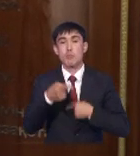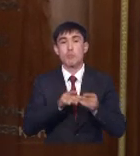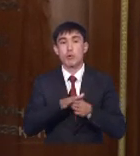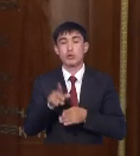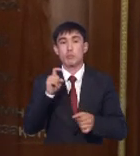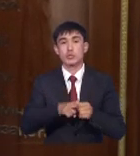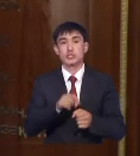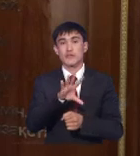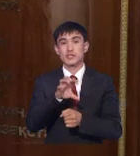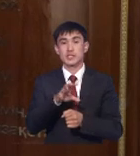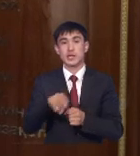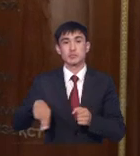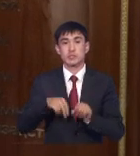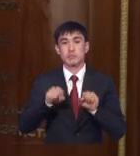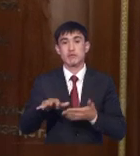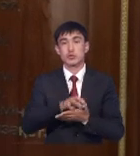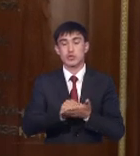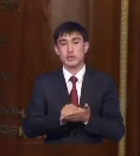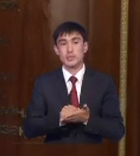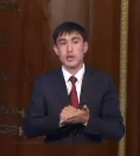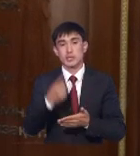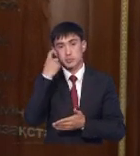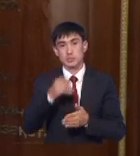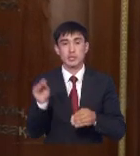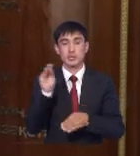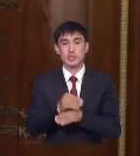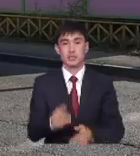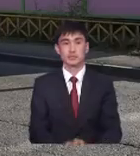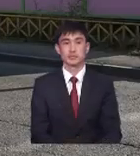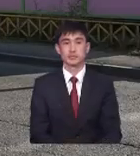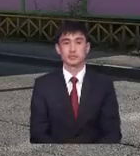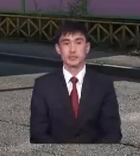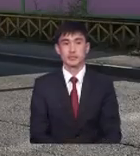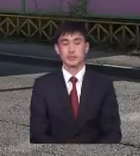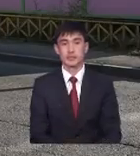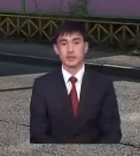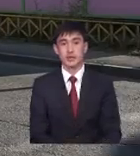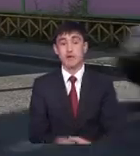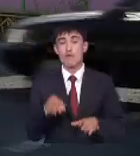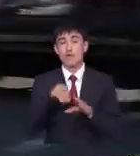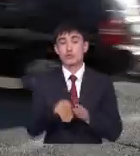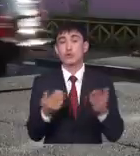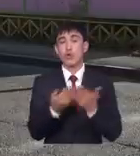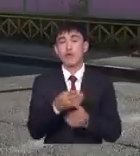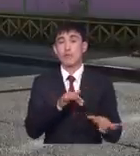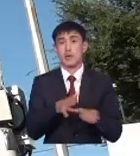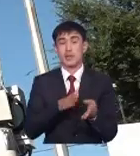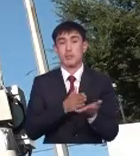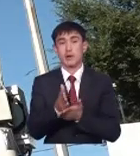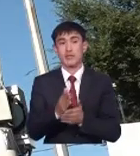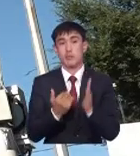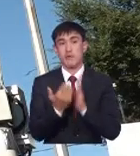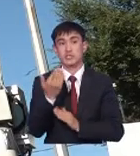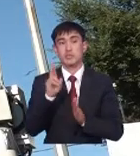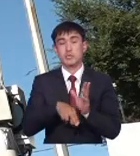подключении фиксации административных правонарушений будет сообщено дополнительно Наряду с этим вводится ряд новых мер направленных на